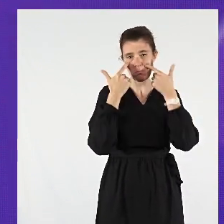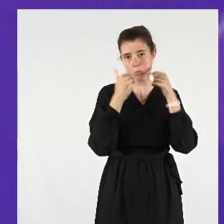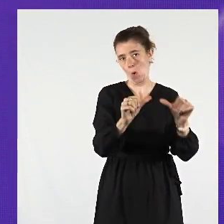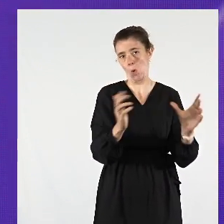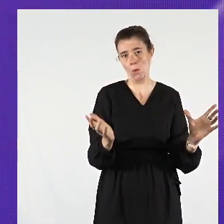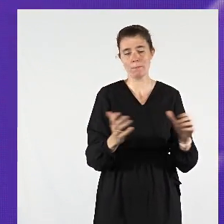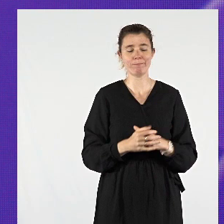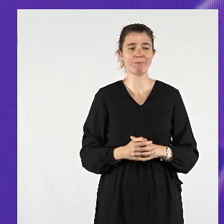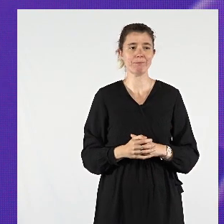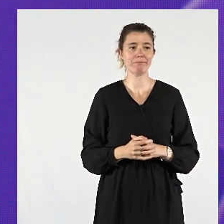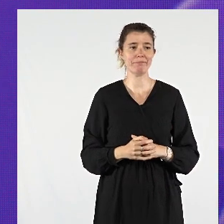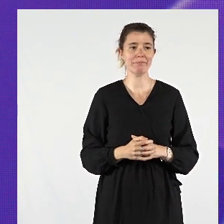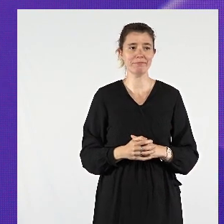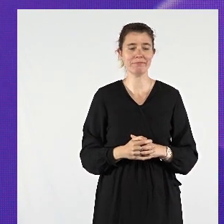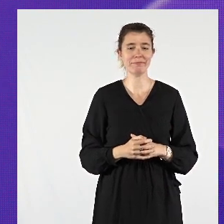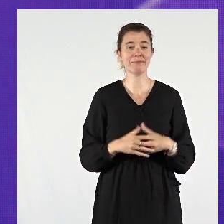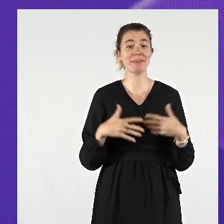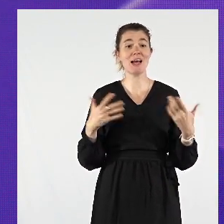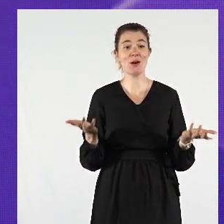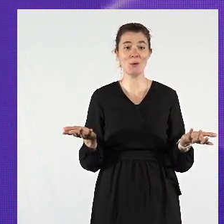graphique. Alors,